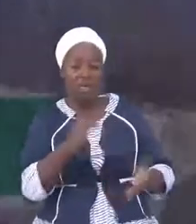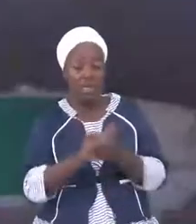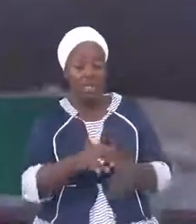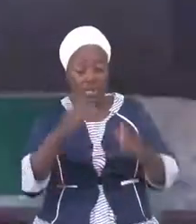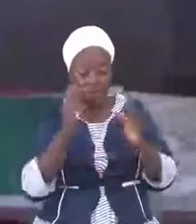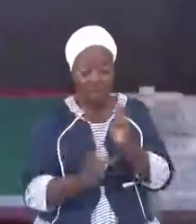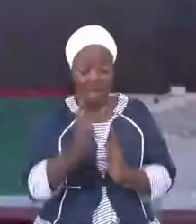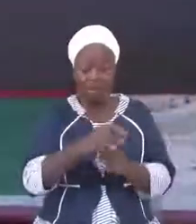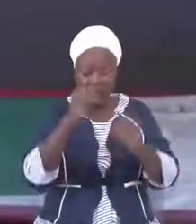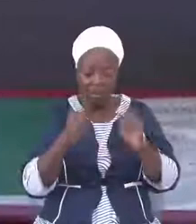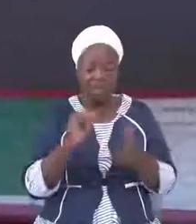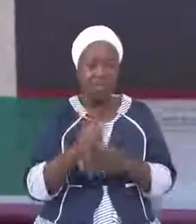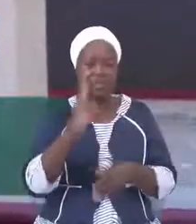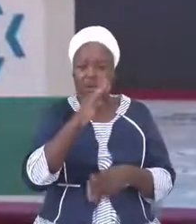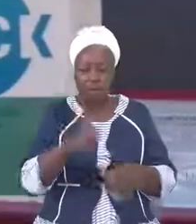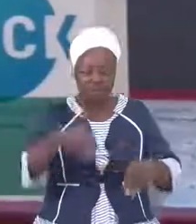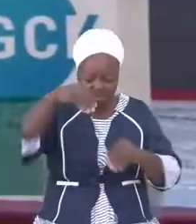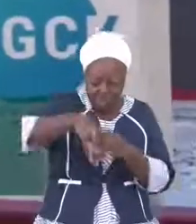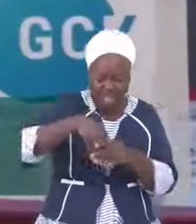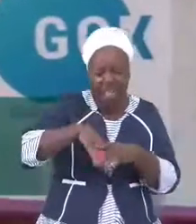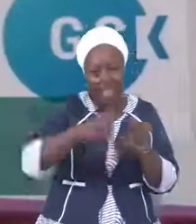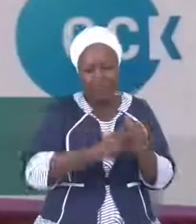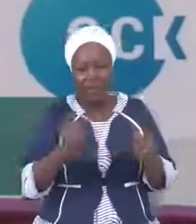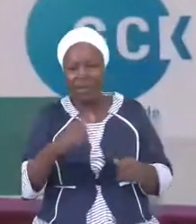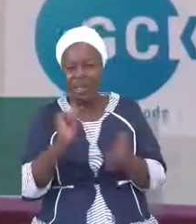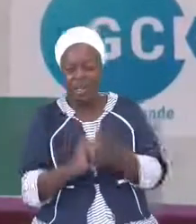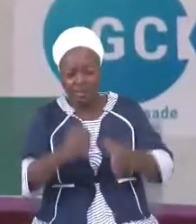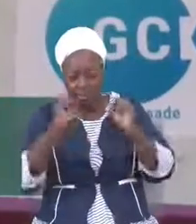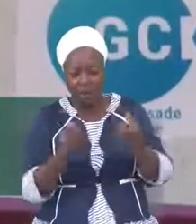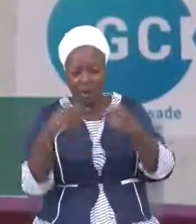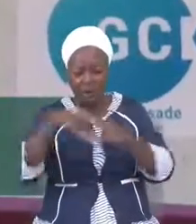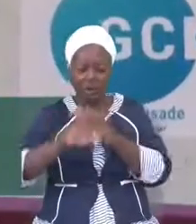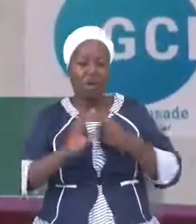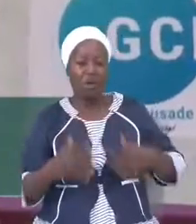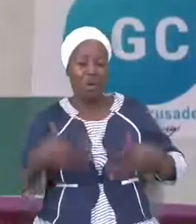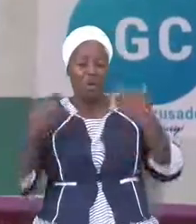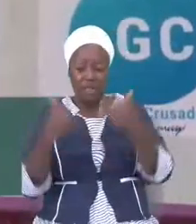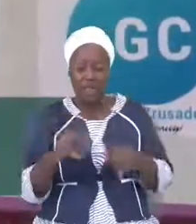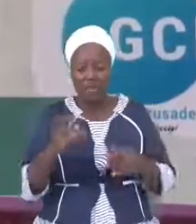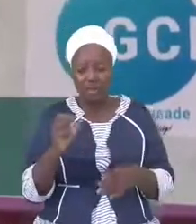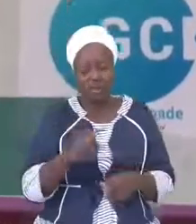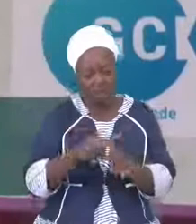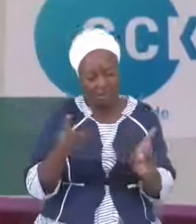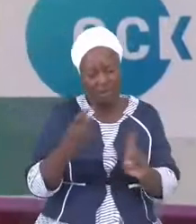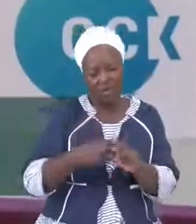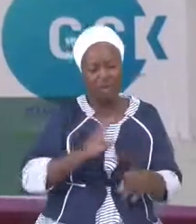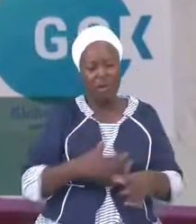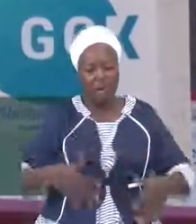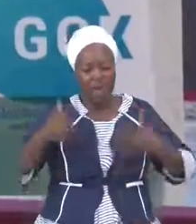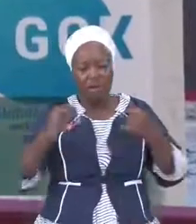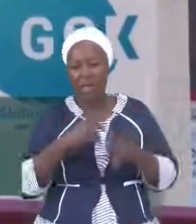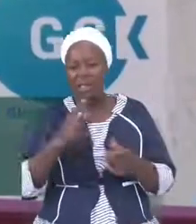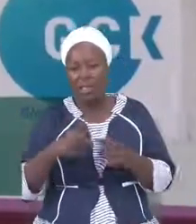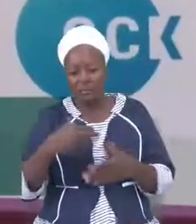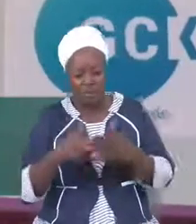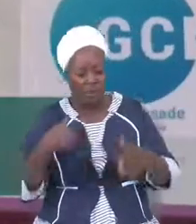mesure de pénétrer partout, cette puissance vient et notre vie maintenant est différente de